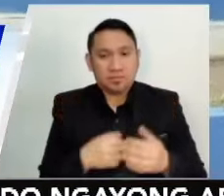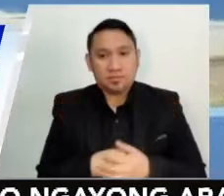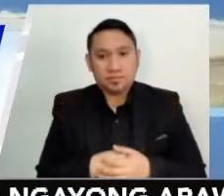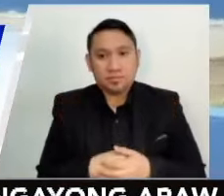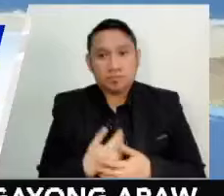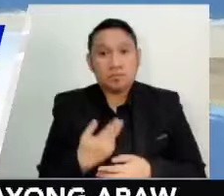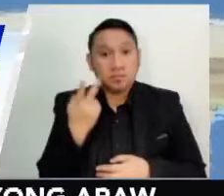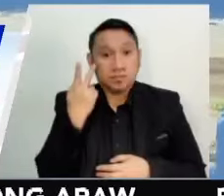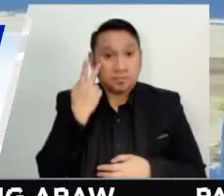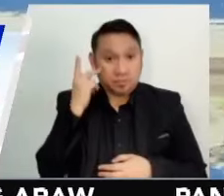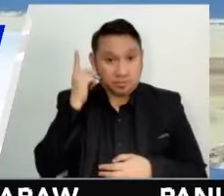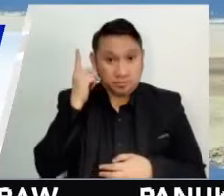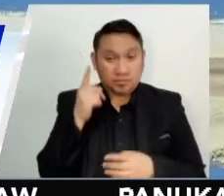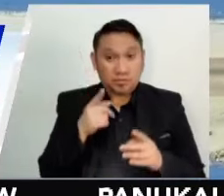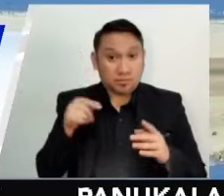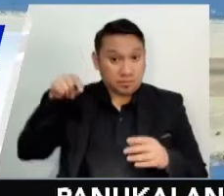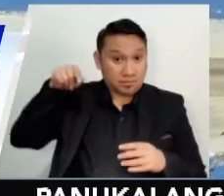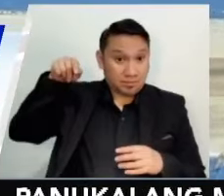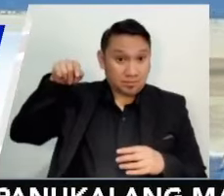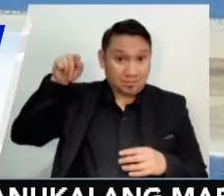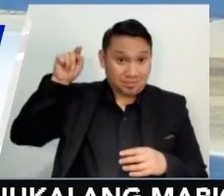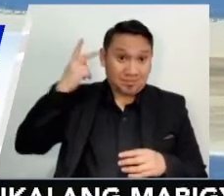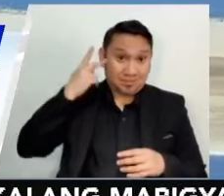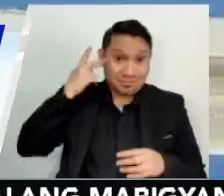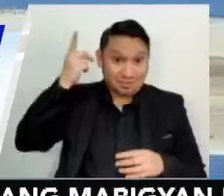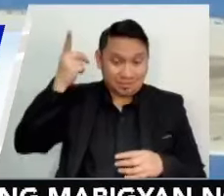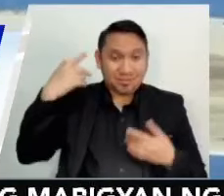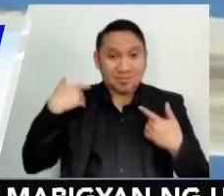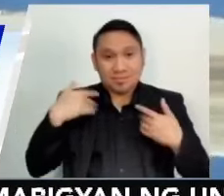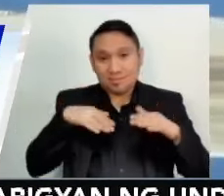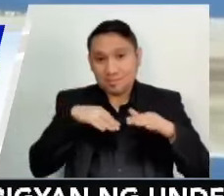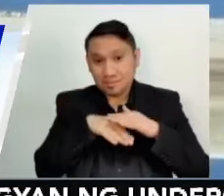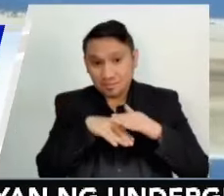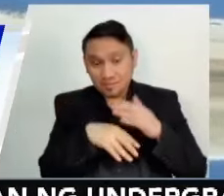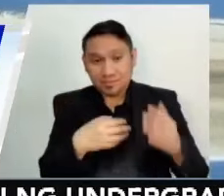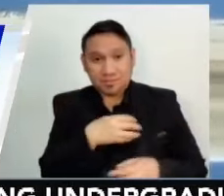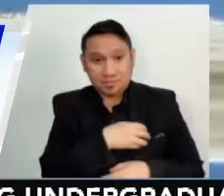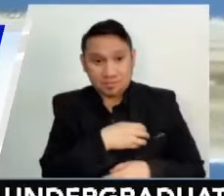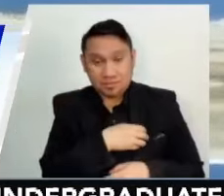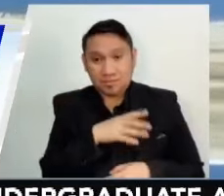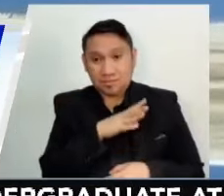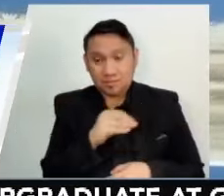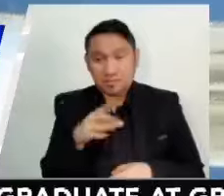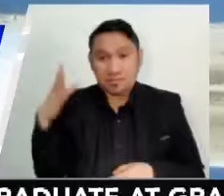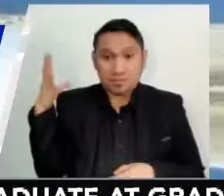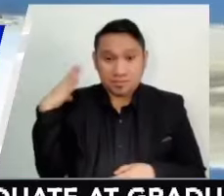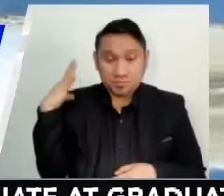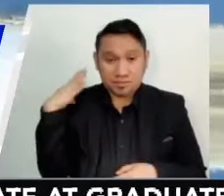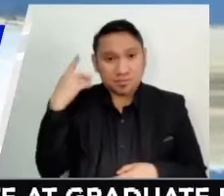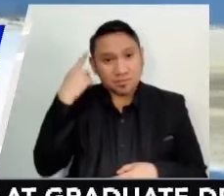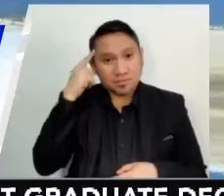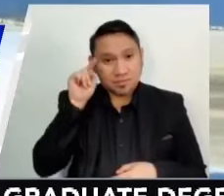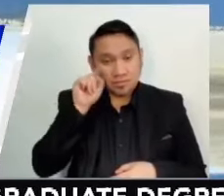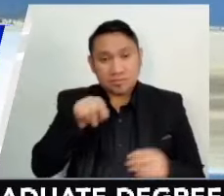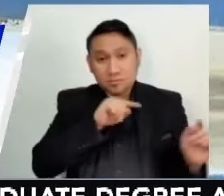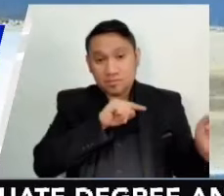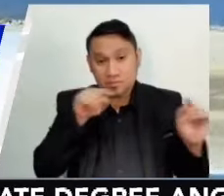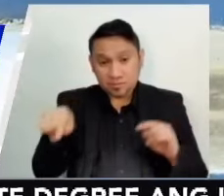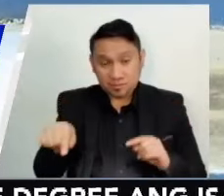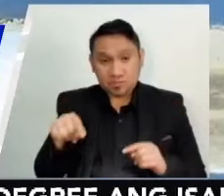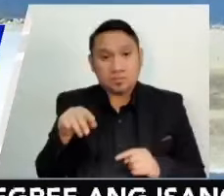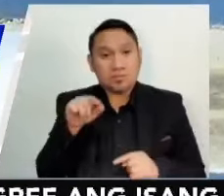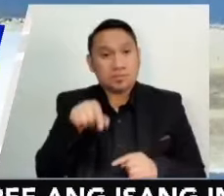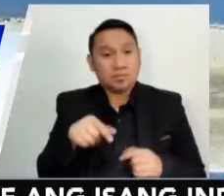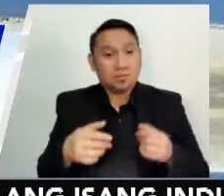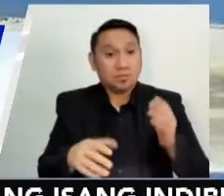dito sa PNP Custodial Center. May mga pumasok na pulis na doon sa loob. Ang inaantabayan na natin ay yung pagdating ng coaster kung saan sasakay itong